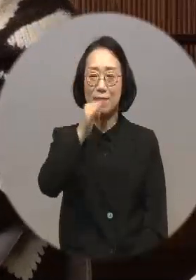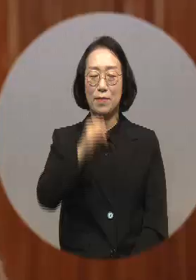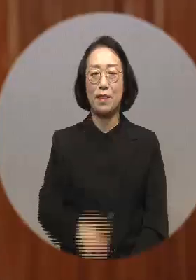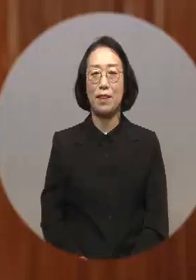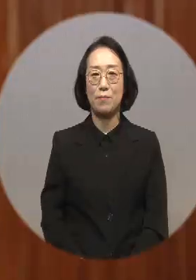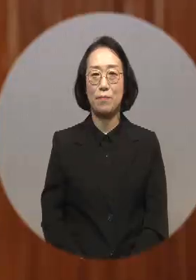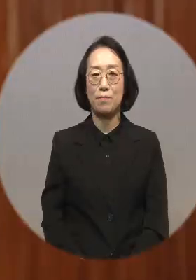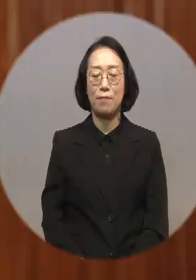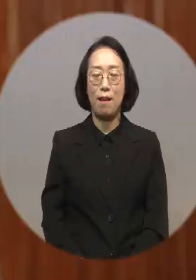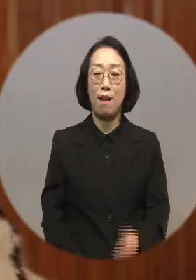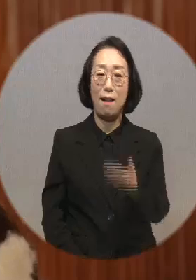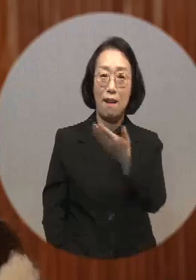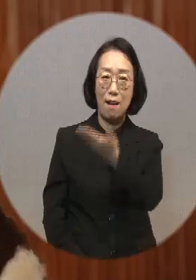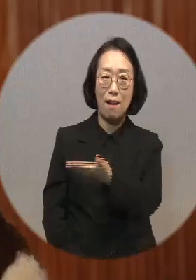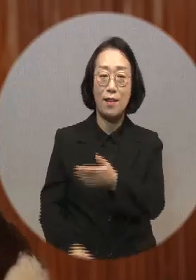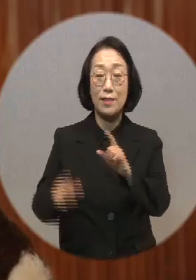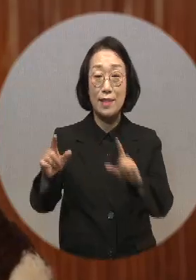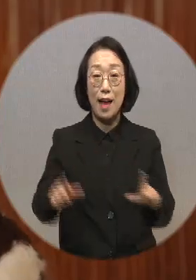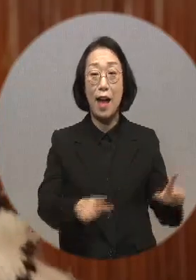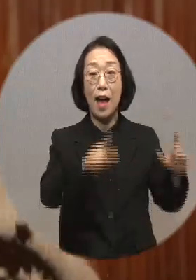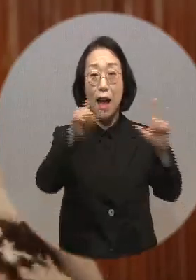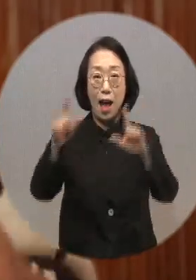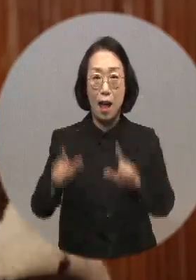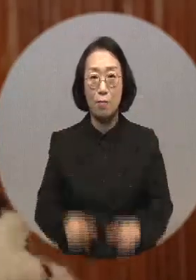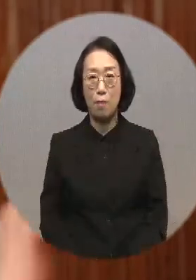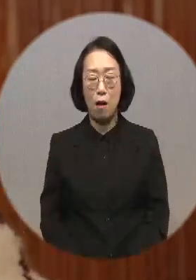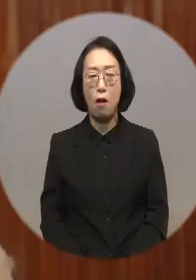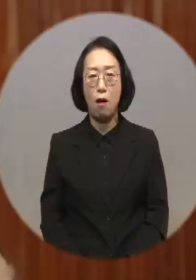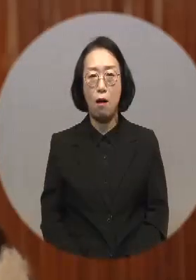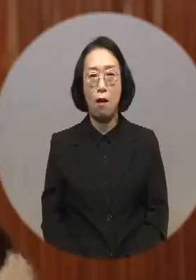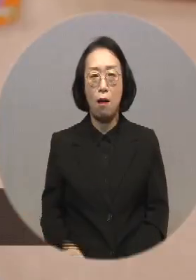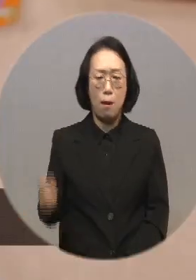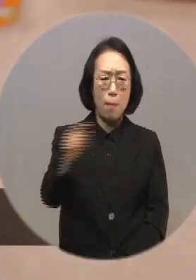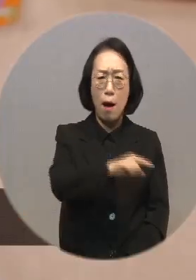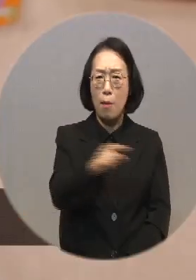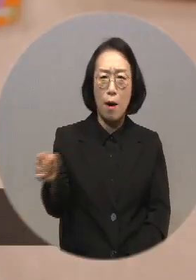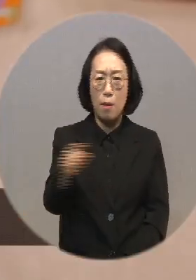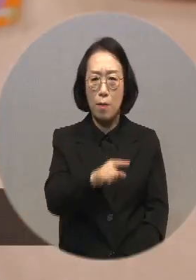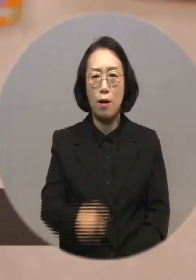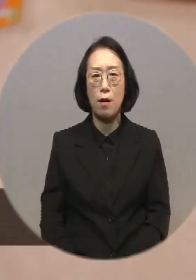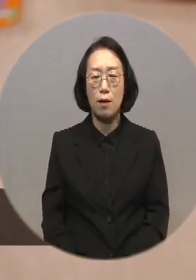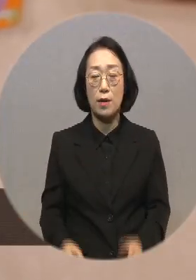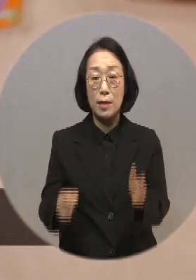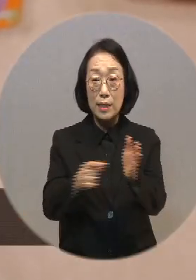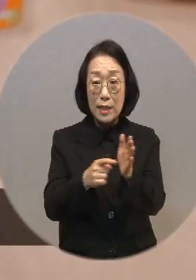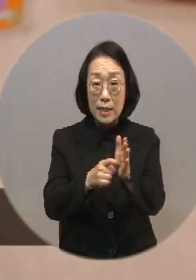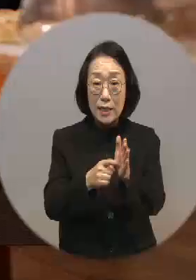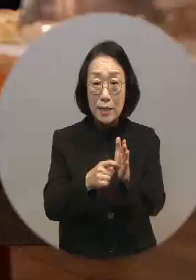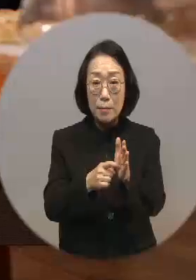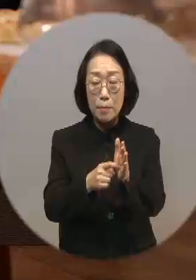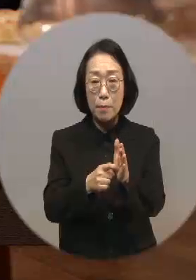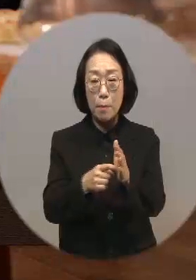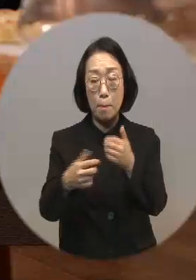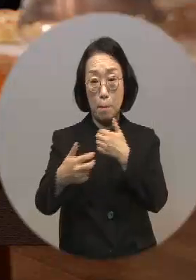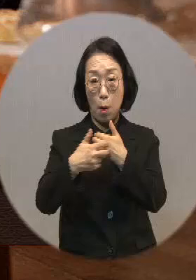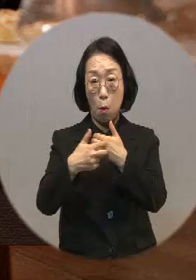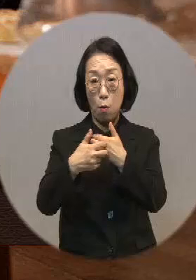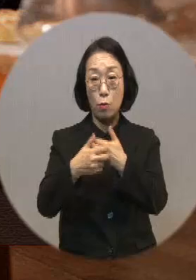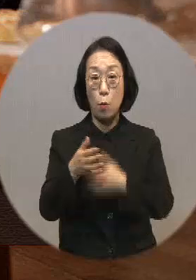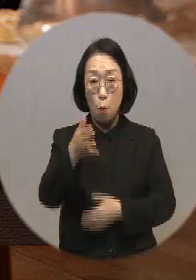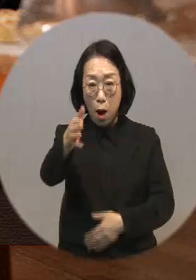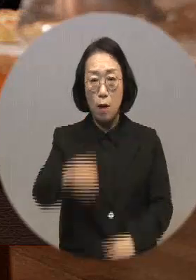그리고 이분은 삶 자체가 선을 막 넘고 계세요. 응급의학과 교수신데요. 또 글을